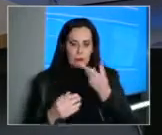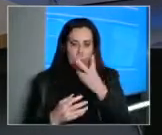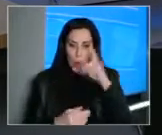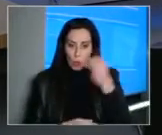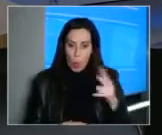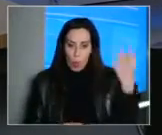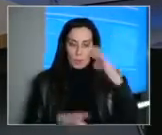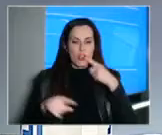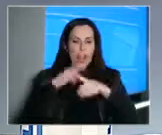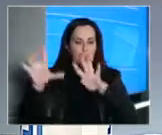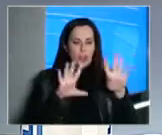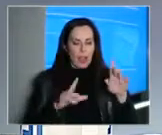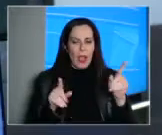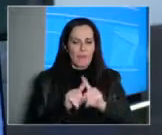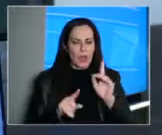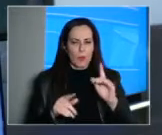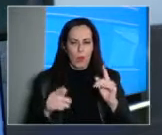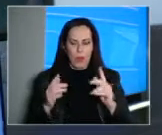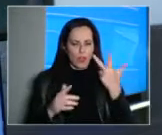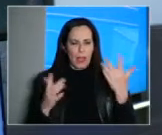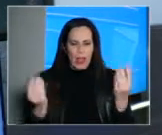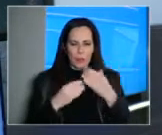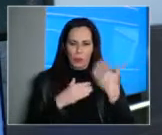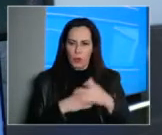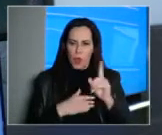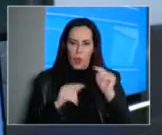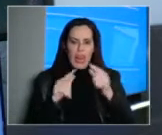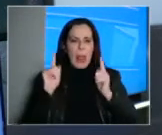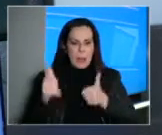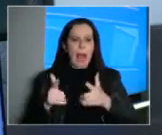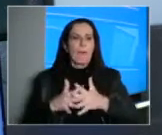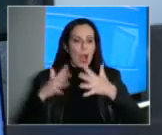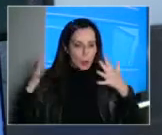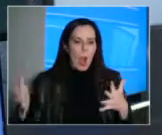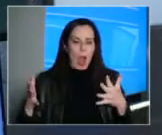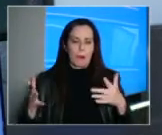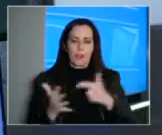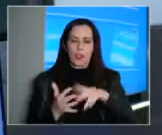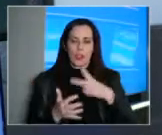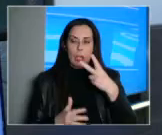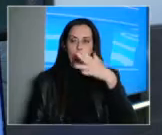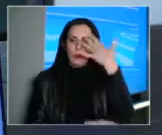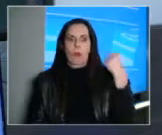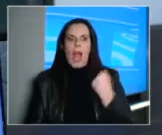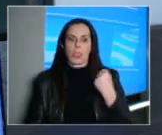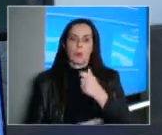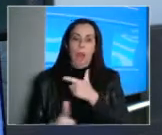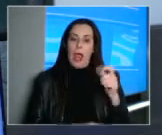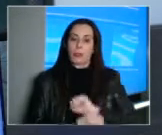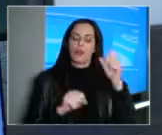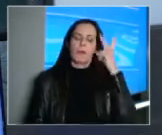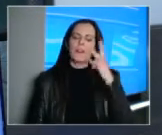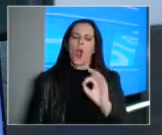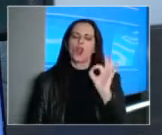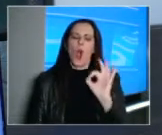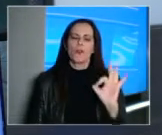כן? אבל בניגוד לשלושת הסיבובים הגדולים, לא גלש למלחמה כוללת, בגלל שיש פה שתי מעצמות גרעיניות שמבינות היטב